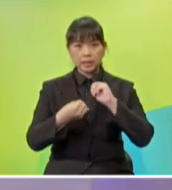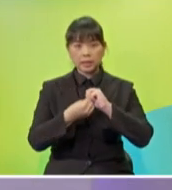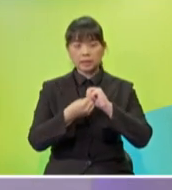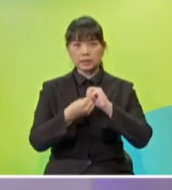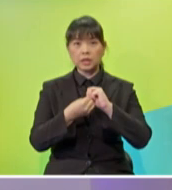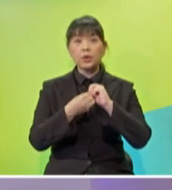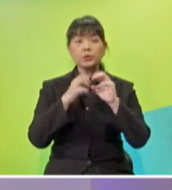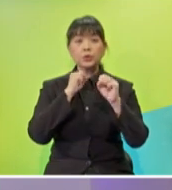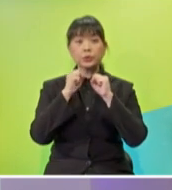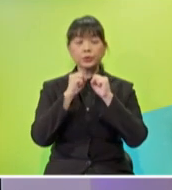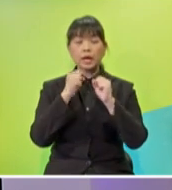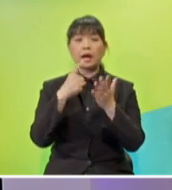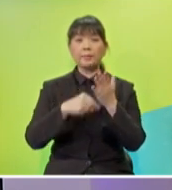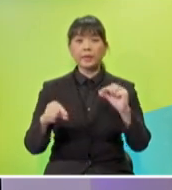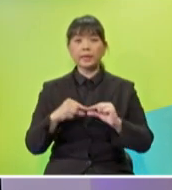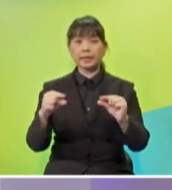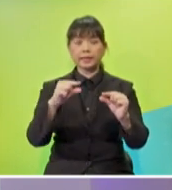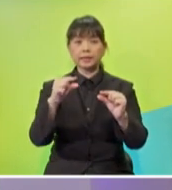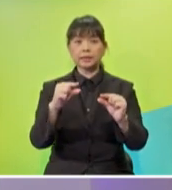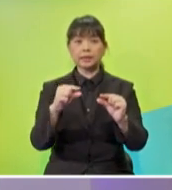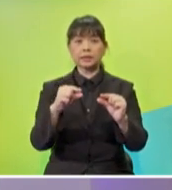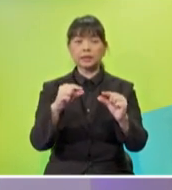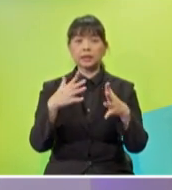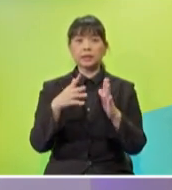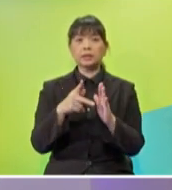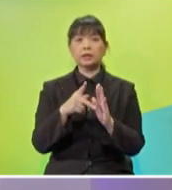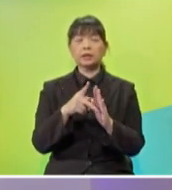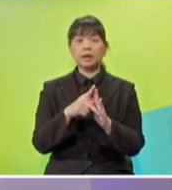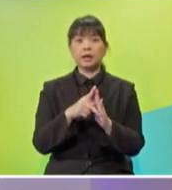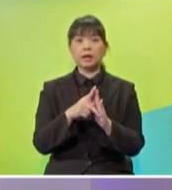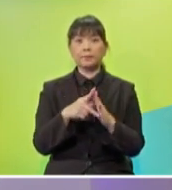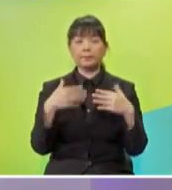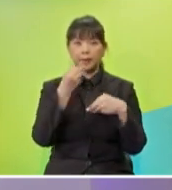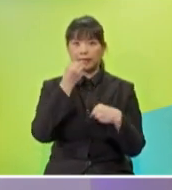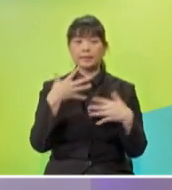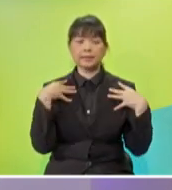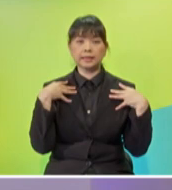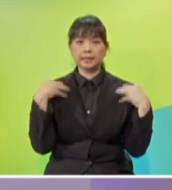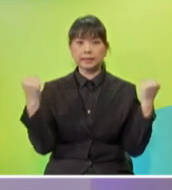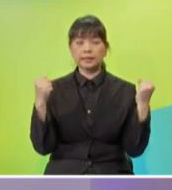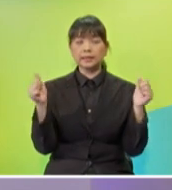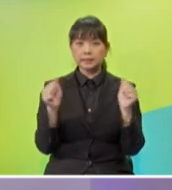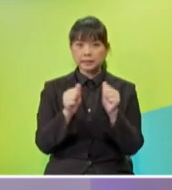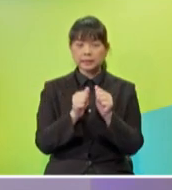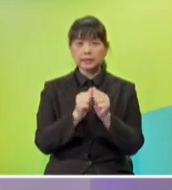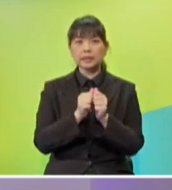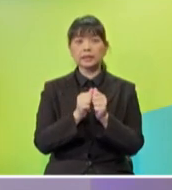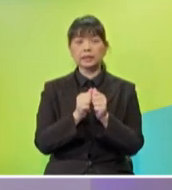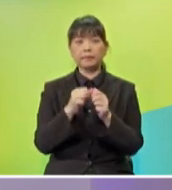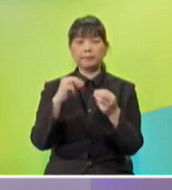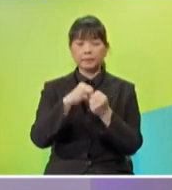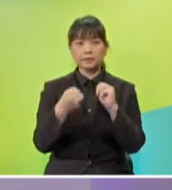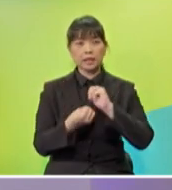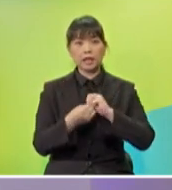gaya hidup sehat dengan masalah sosial jika kita masuk kita masih lapang kita